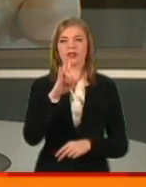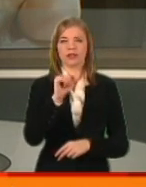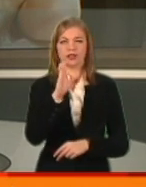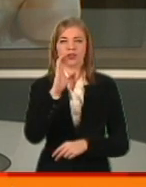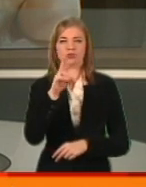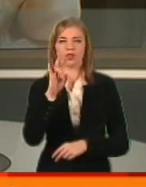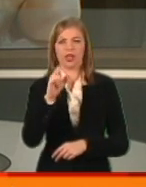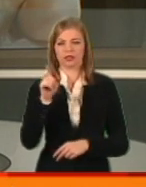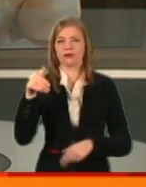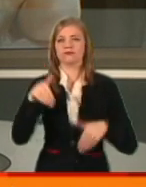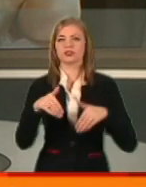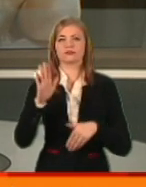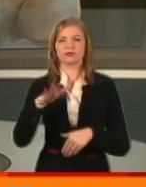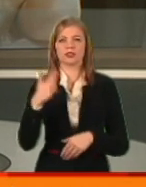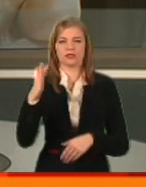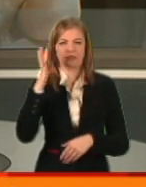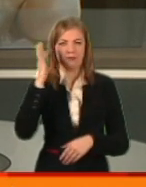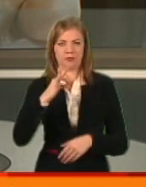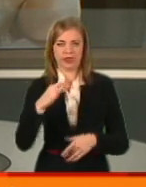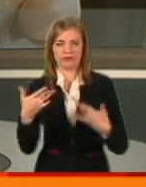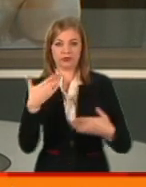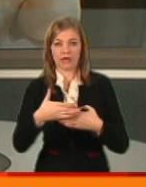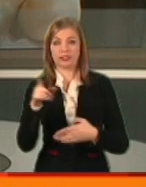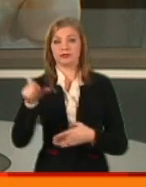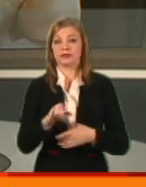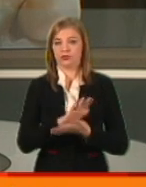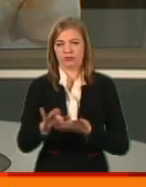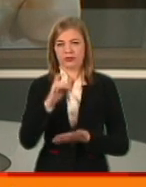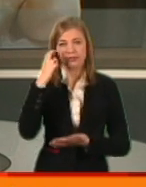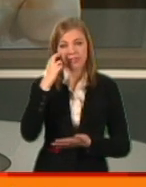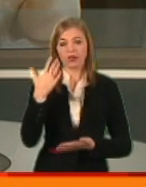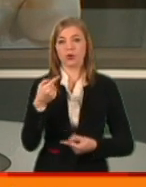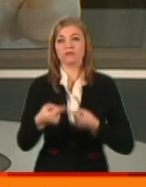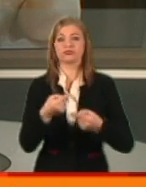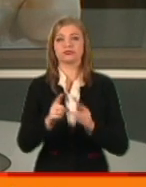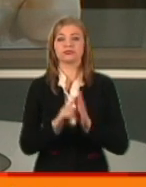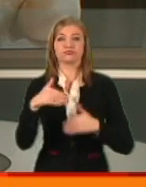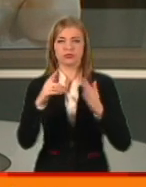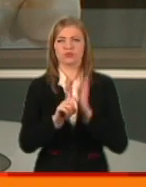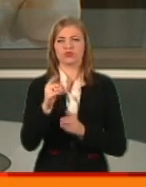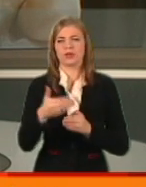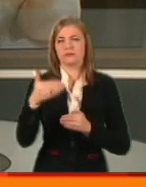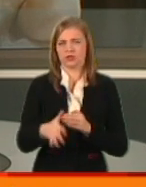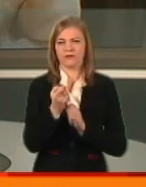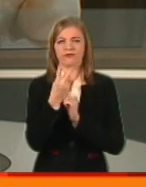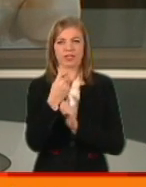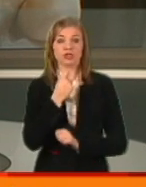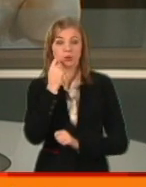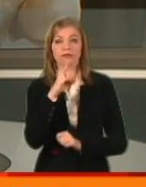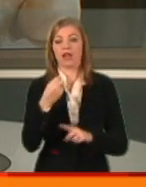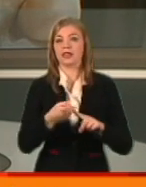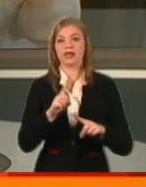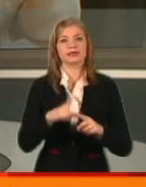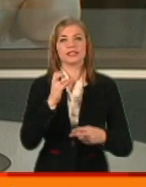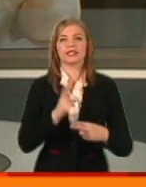Саленко, прима Берлінського театру, родом із Києва. Її кар'єра як на балерину почалася пізно, в 12 років. Утім, це